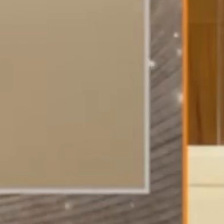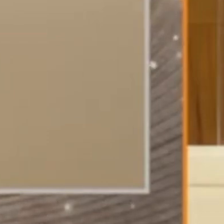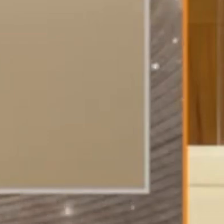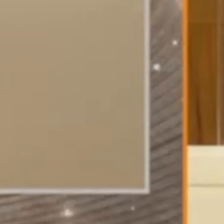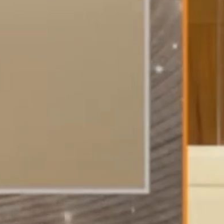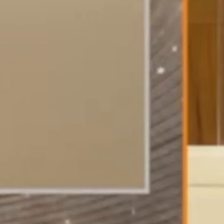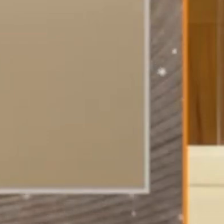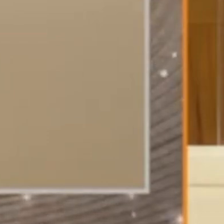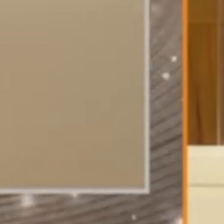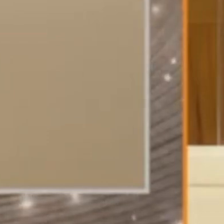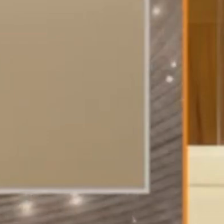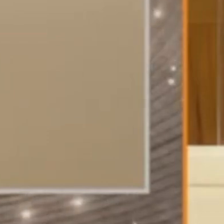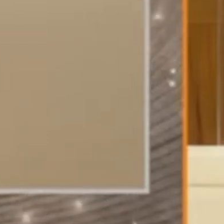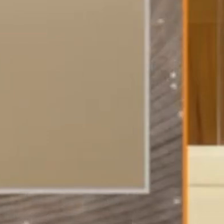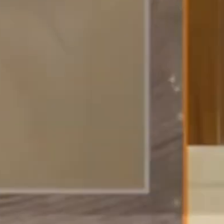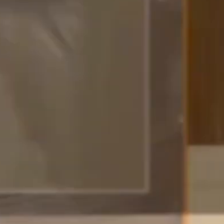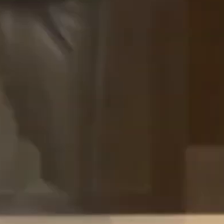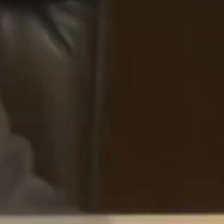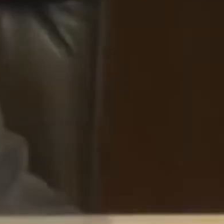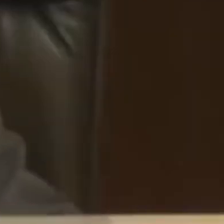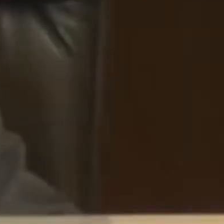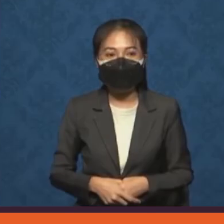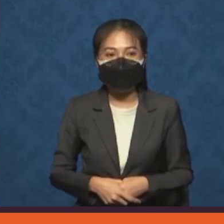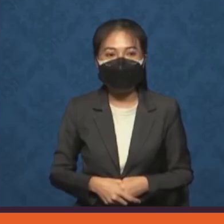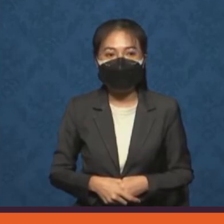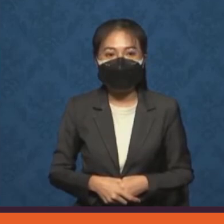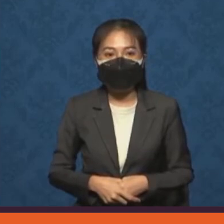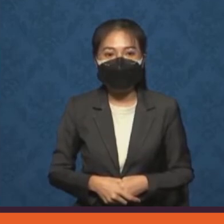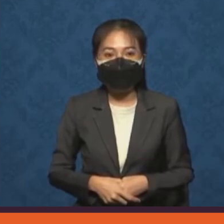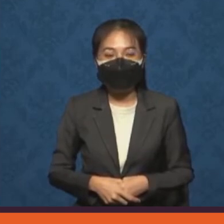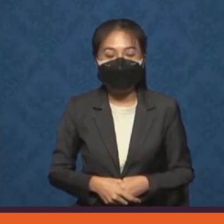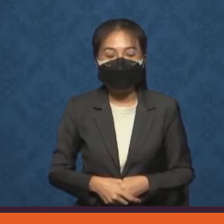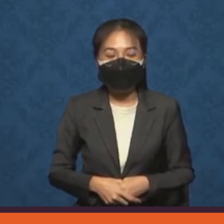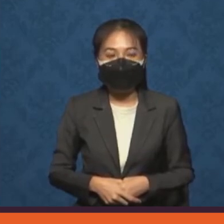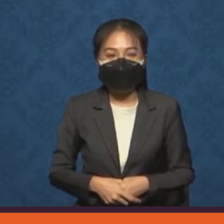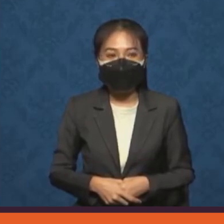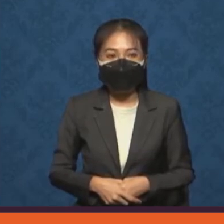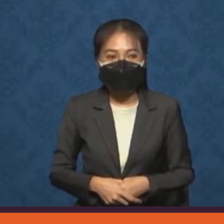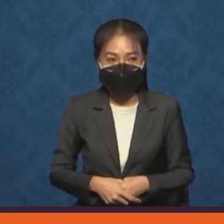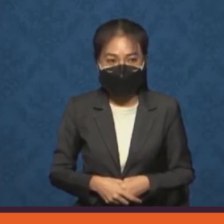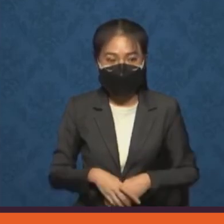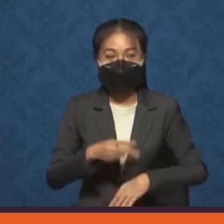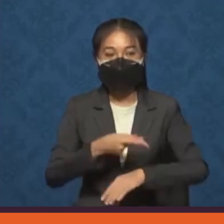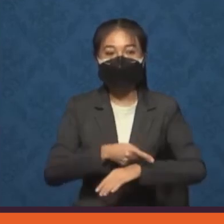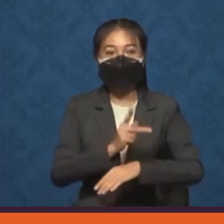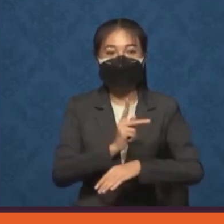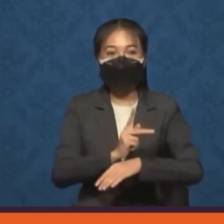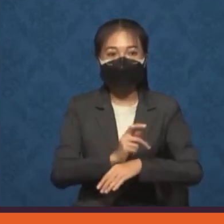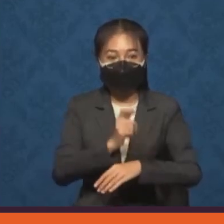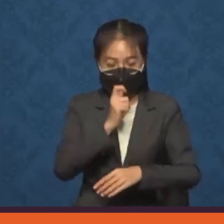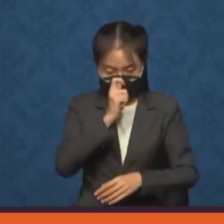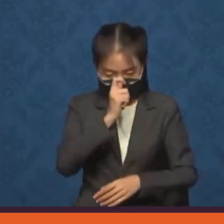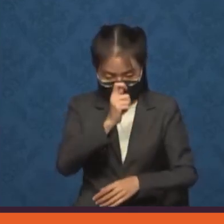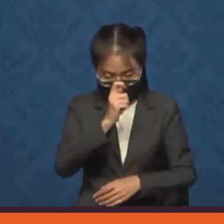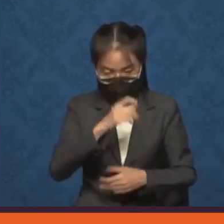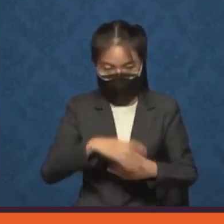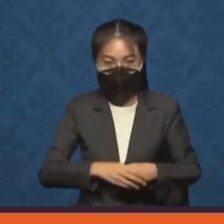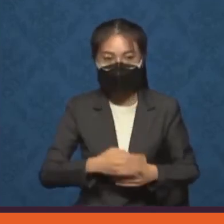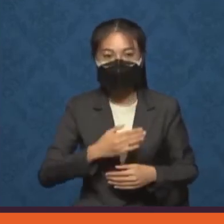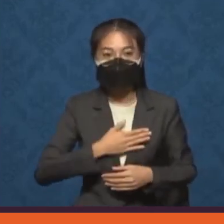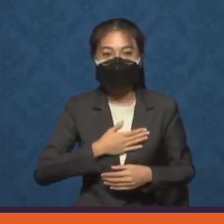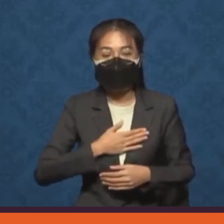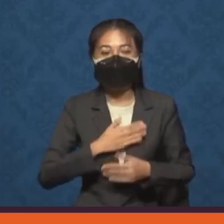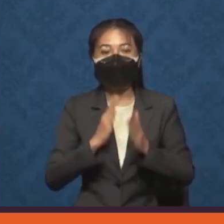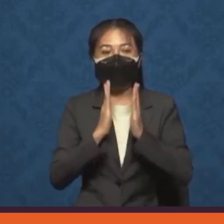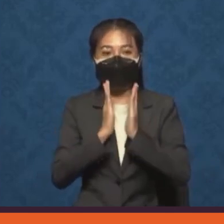ไม่มีอะไรผิดข้อบังคับครับเชิญต่อนะครับ เรียนท่านประธานที่เคารพครับกับผมปิยบุตรแสงกนกกุลในฐาน